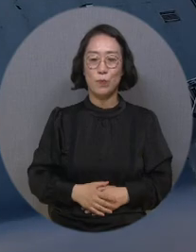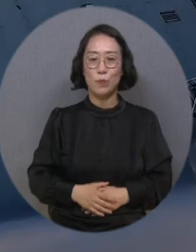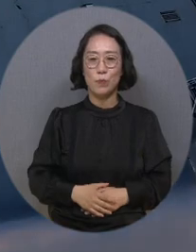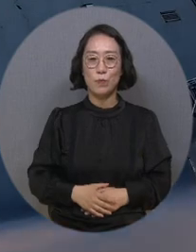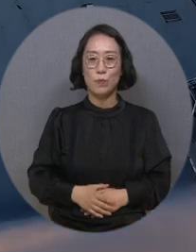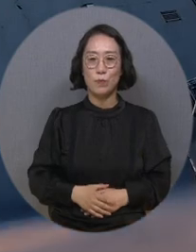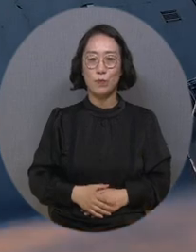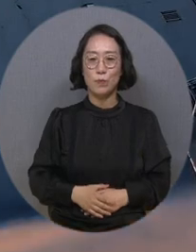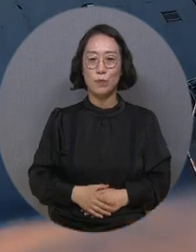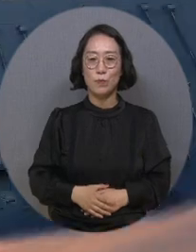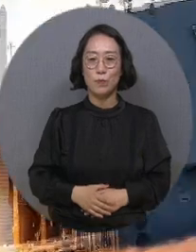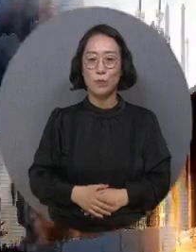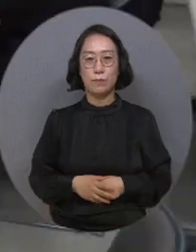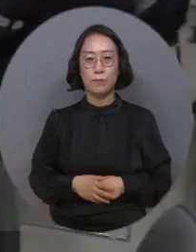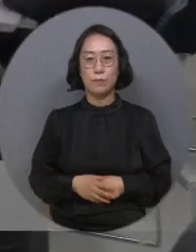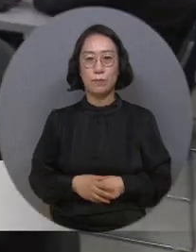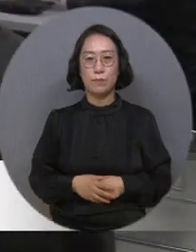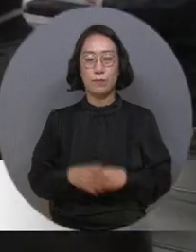황윤재입니다.